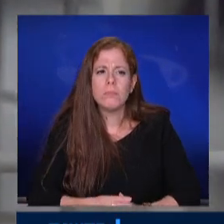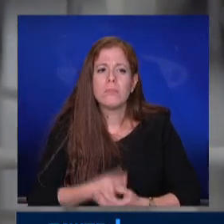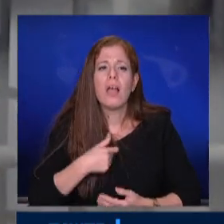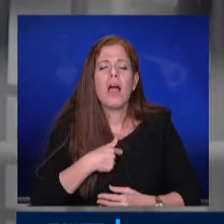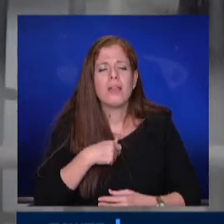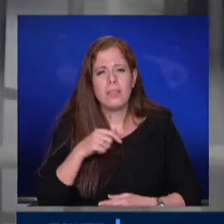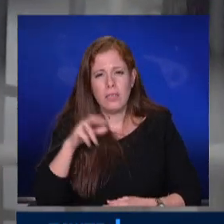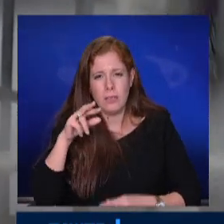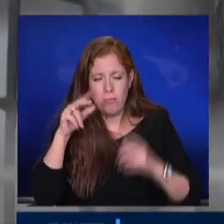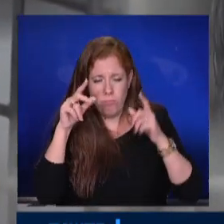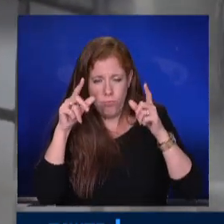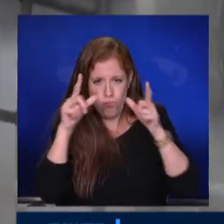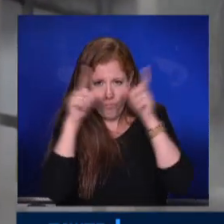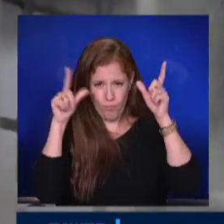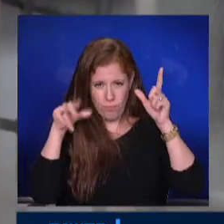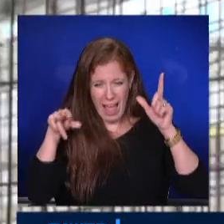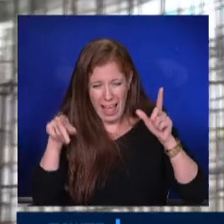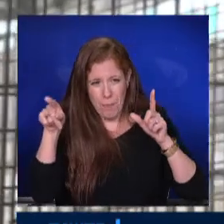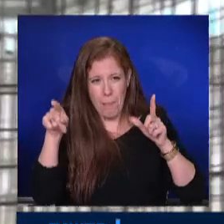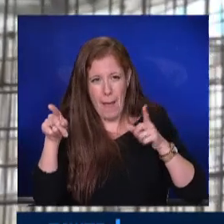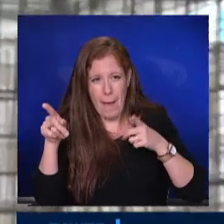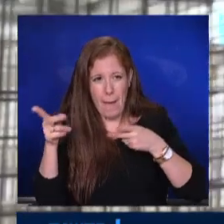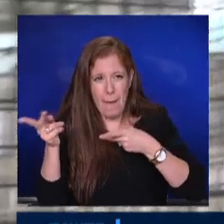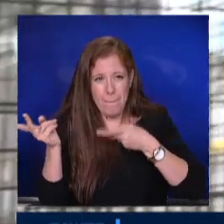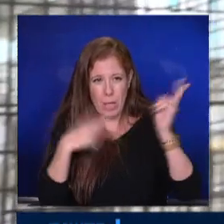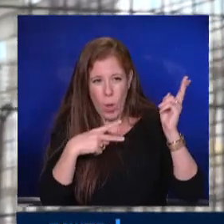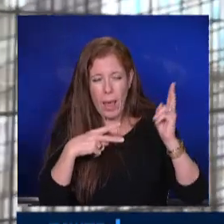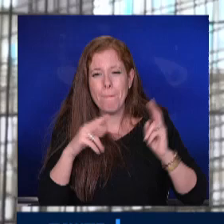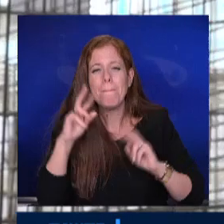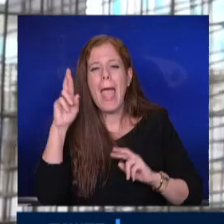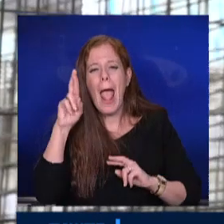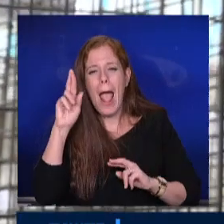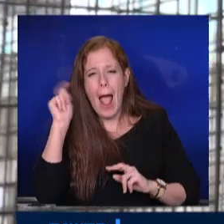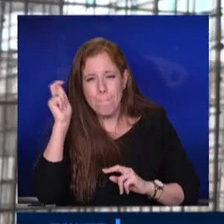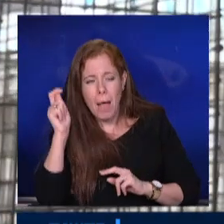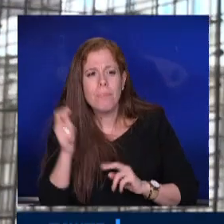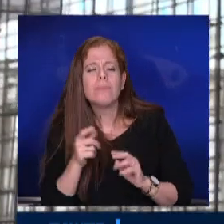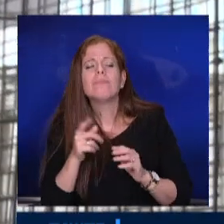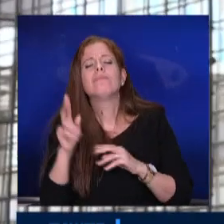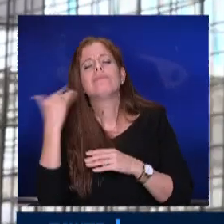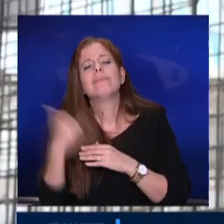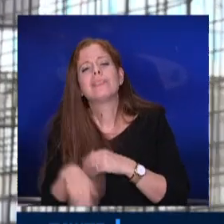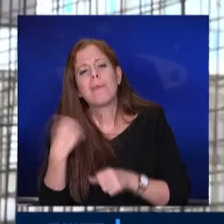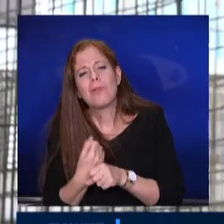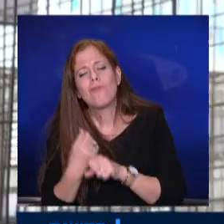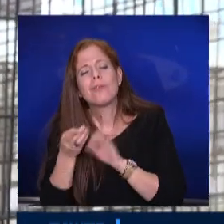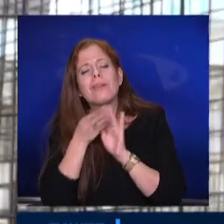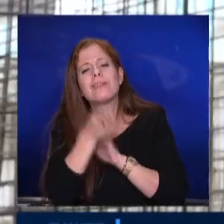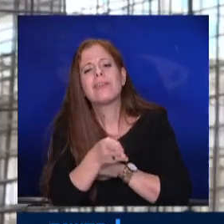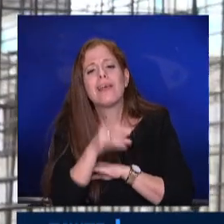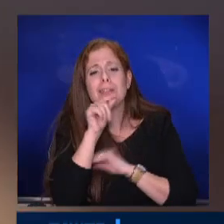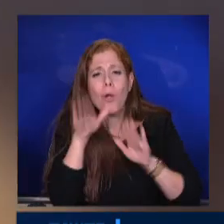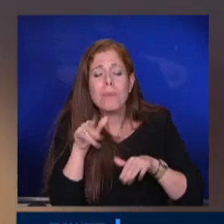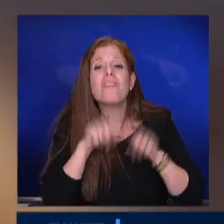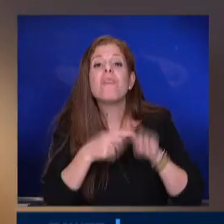רמב״ם, עובד במיון ברמב״ם, חוזר הביתה אחרי משמרת, נכנס ליונים, לפעמים לפני שאני רואה את